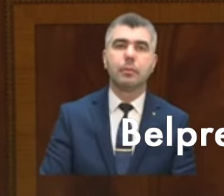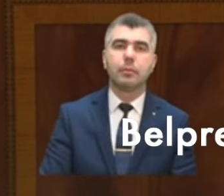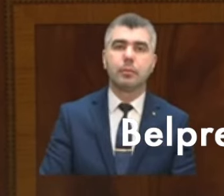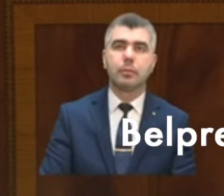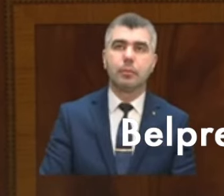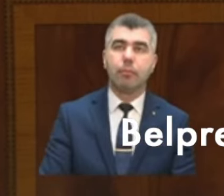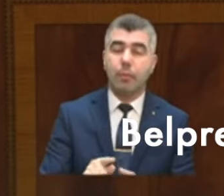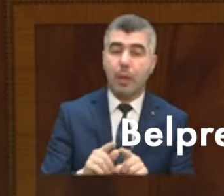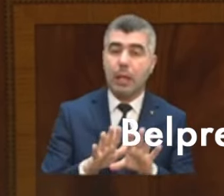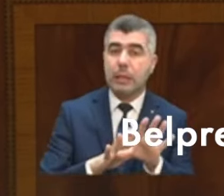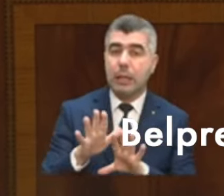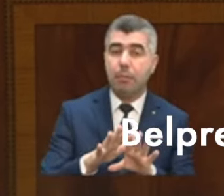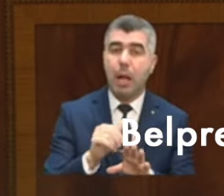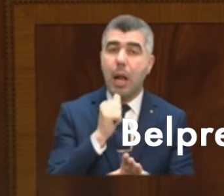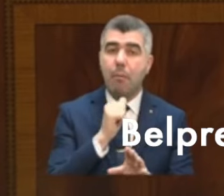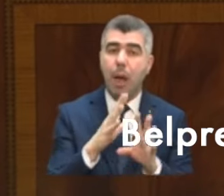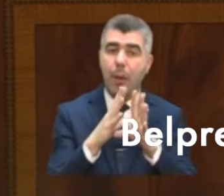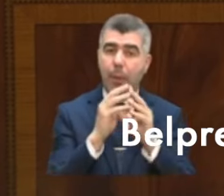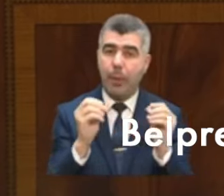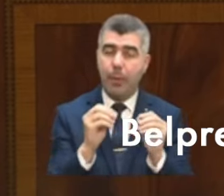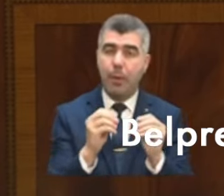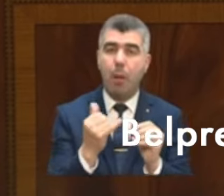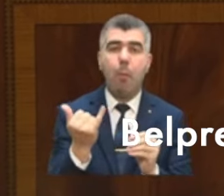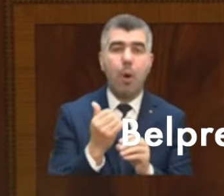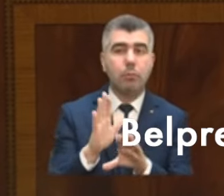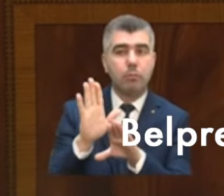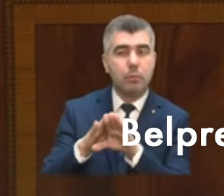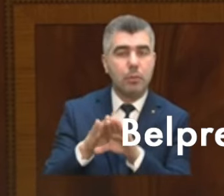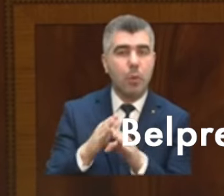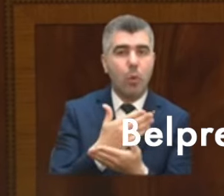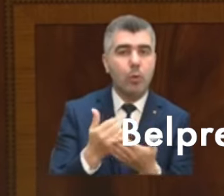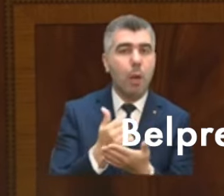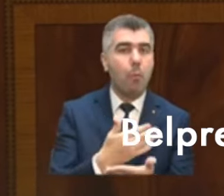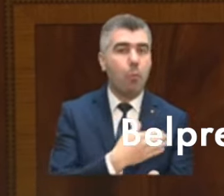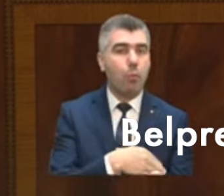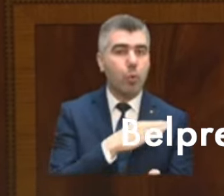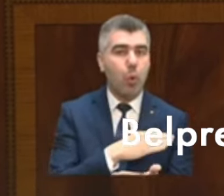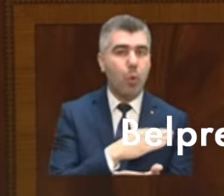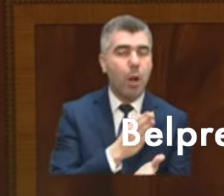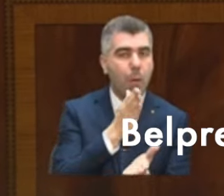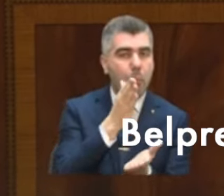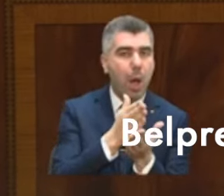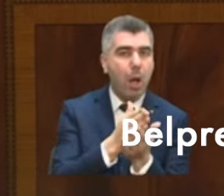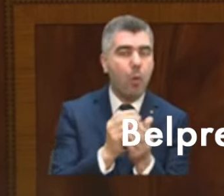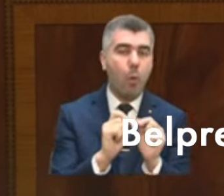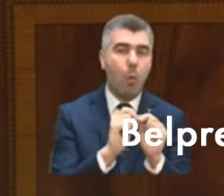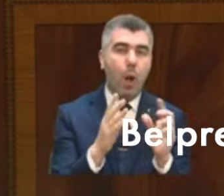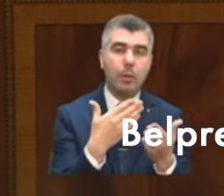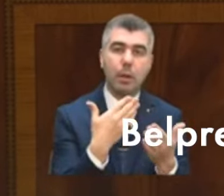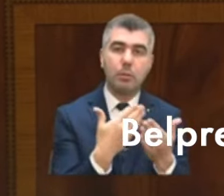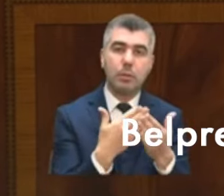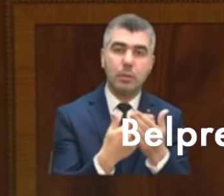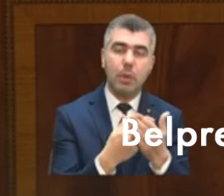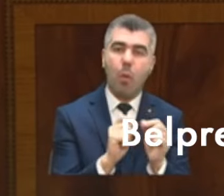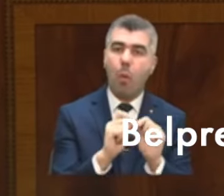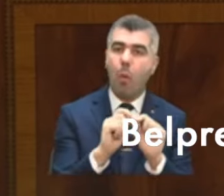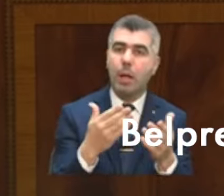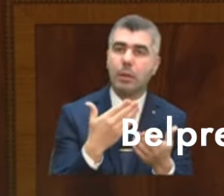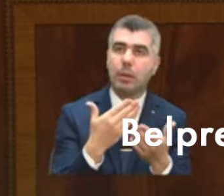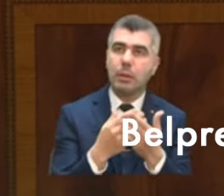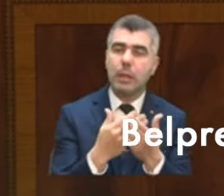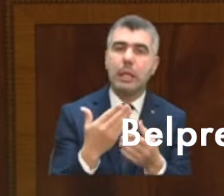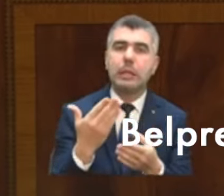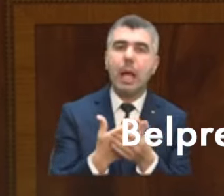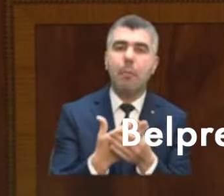ان تدبير ازمه ندره الماء تقتضي منا جميعا التحلي بالمسؤوليه والجديه والحديث بشكل صريح عن اسباب